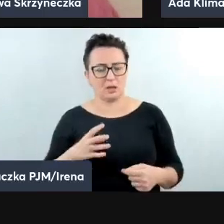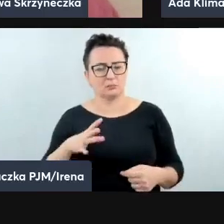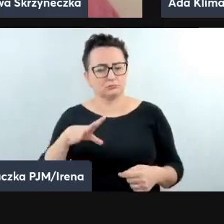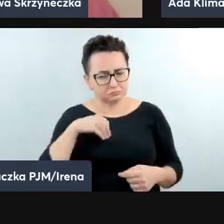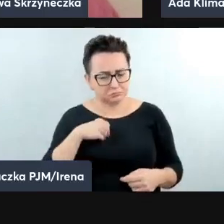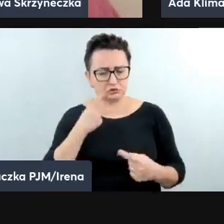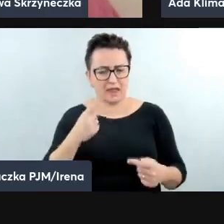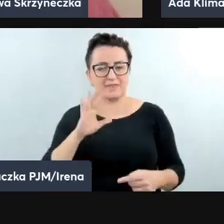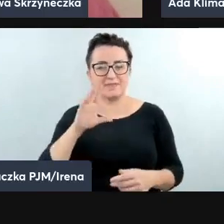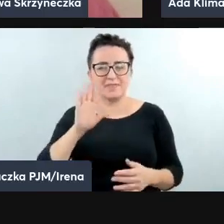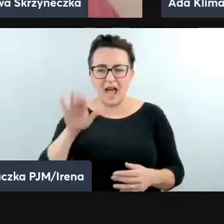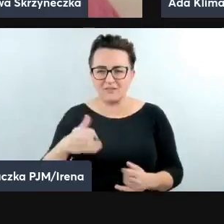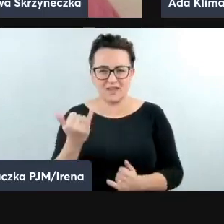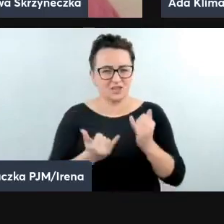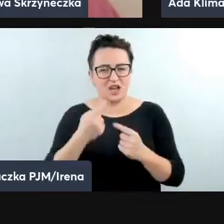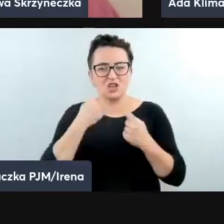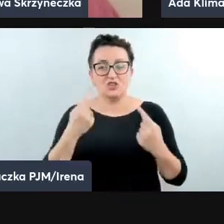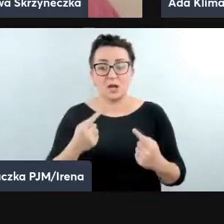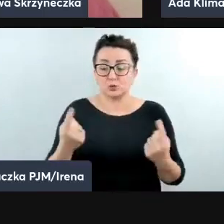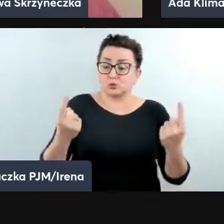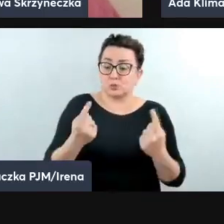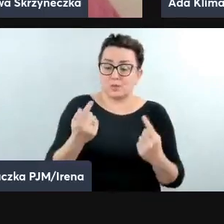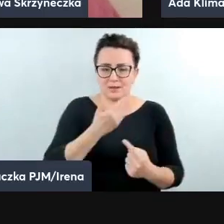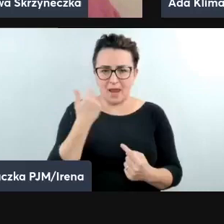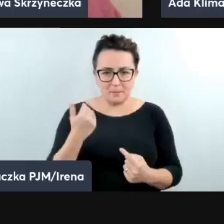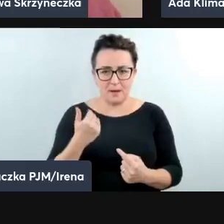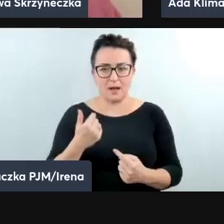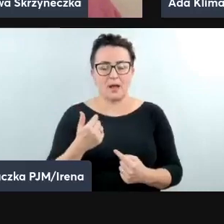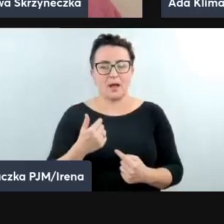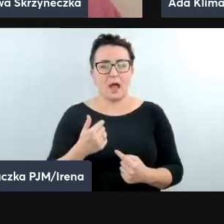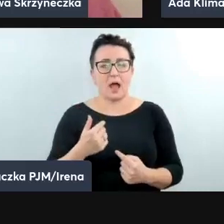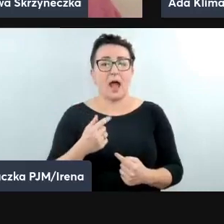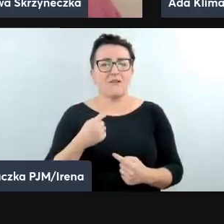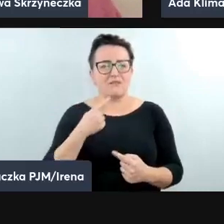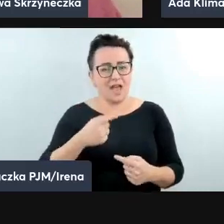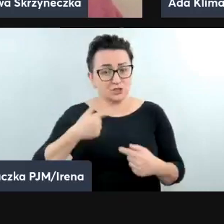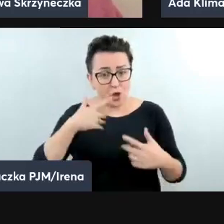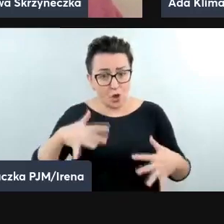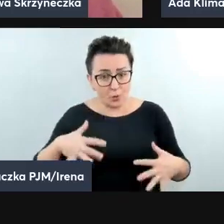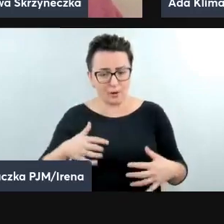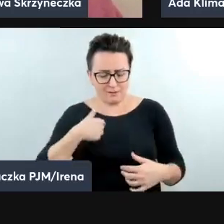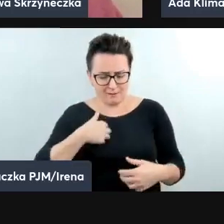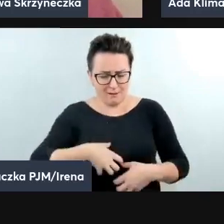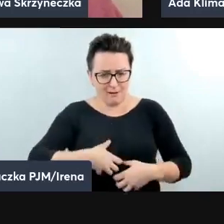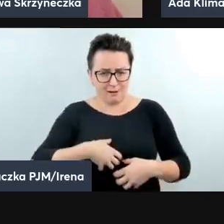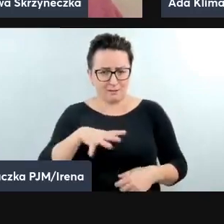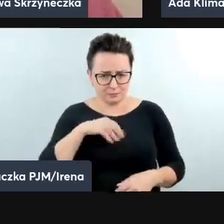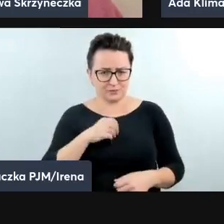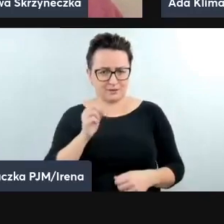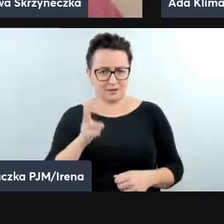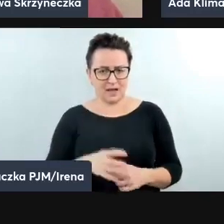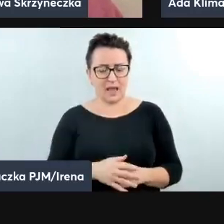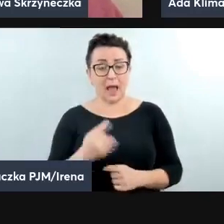intelektualny, jak mnie bawi, to się zaśmieję, więc myślę, że to jest taka rada dla wszystkich, bym